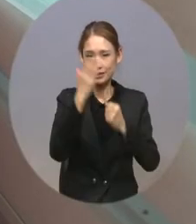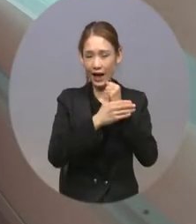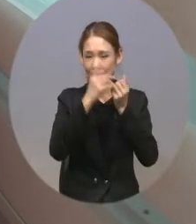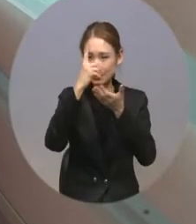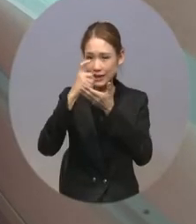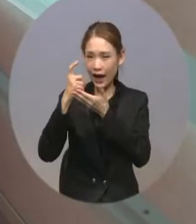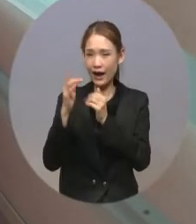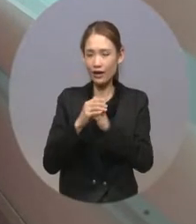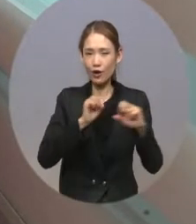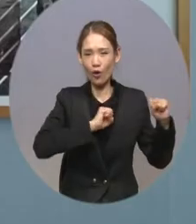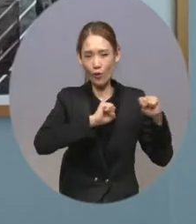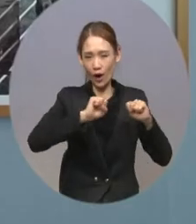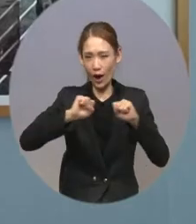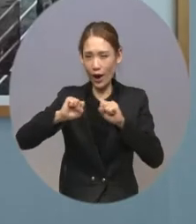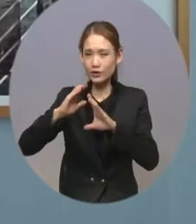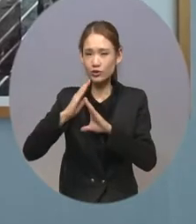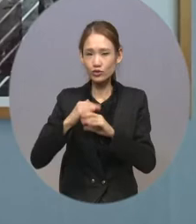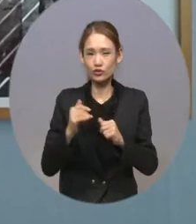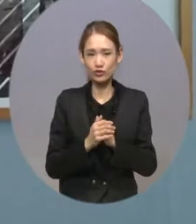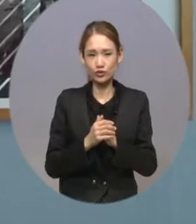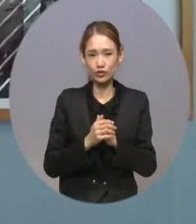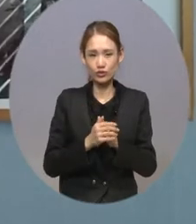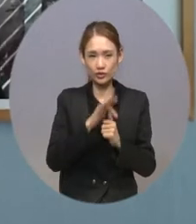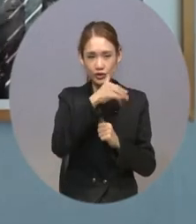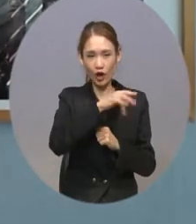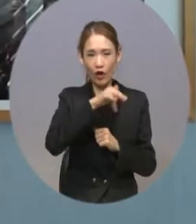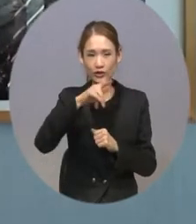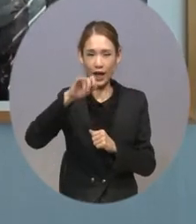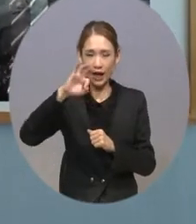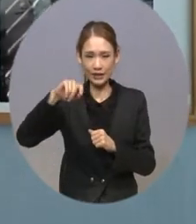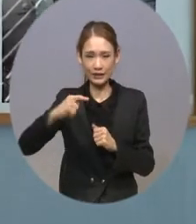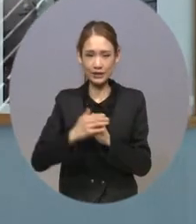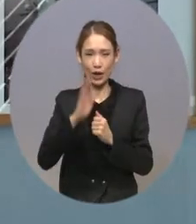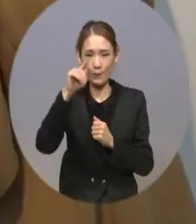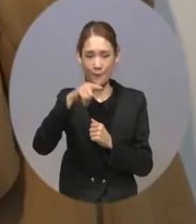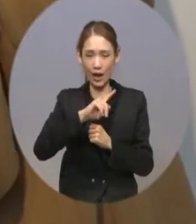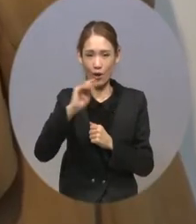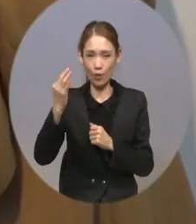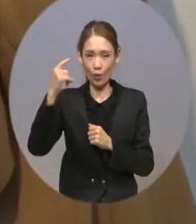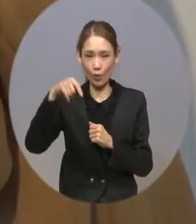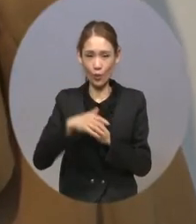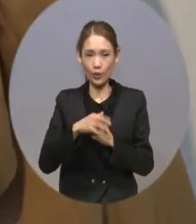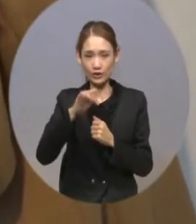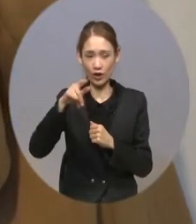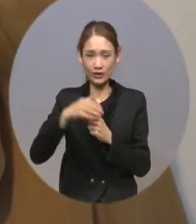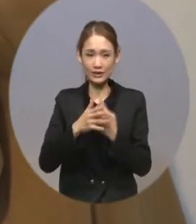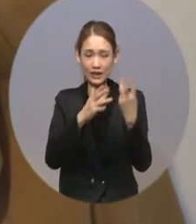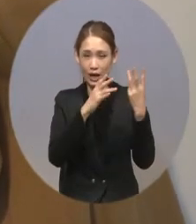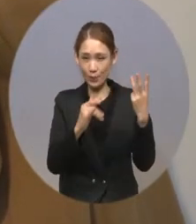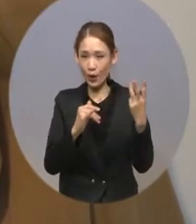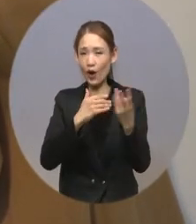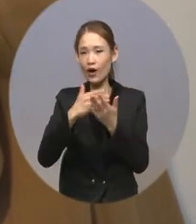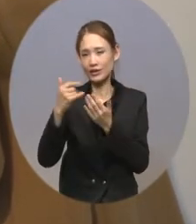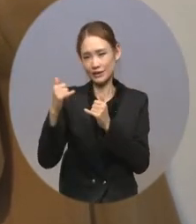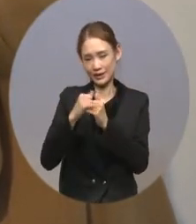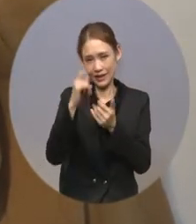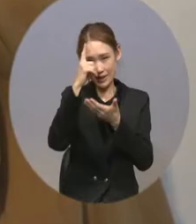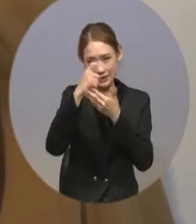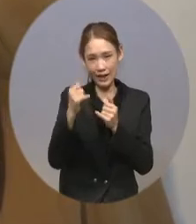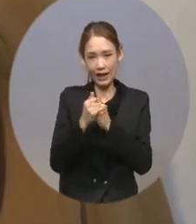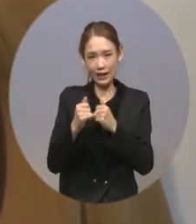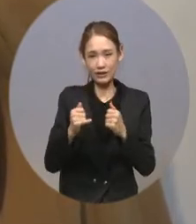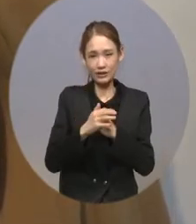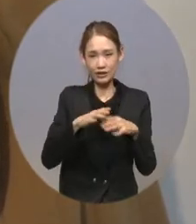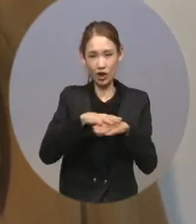사진작가로 왕성하게 활동 중인 정상인, 박오복, 서의연 등 3명의 작가들이 한센인 정착촌으로